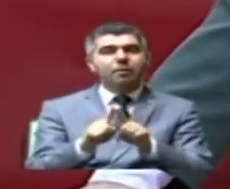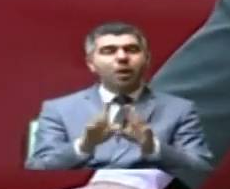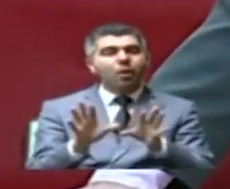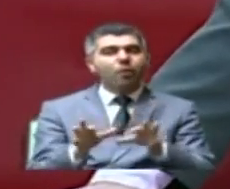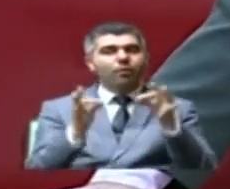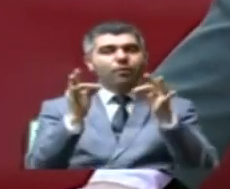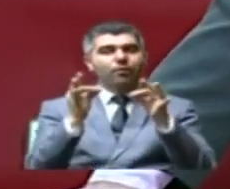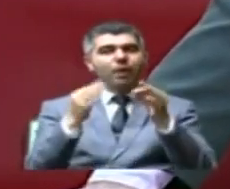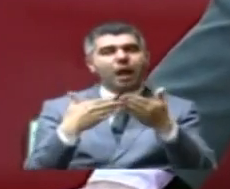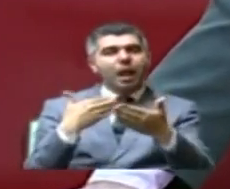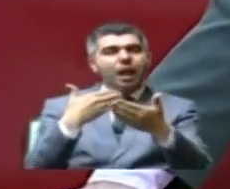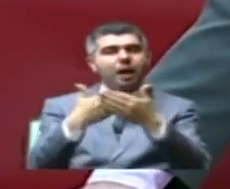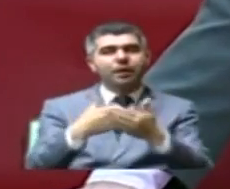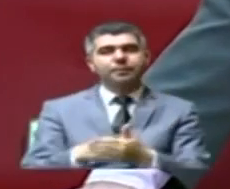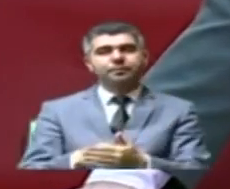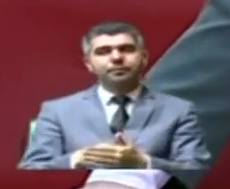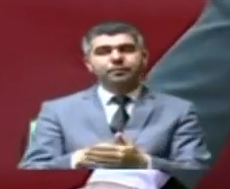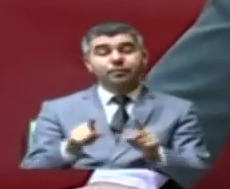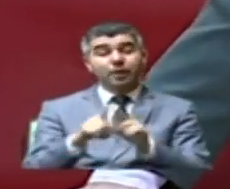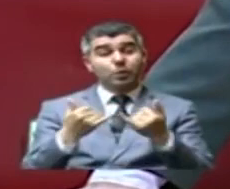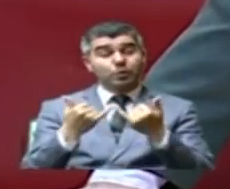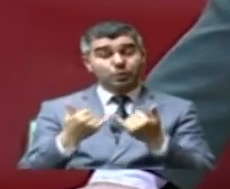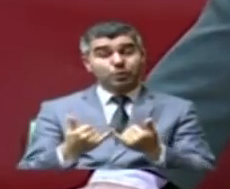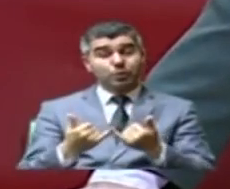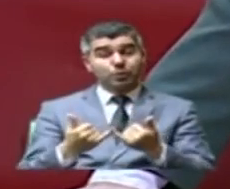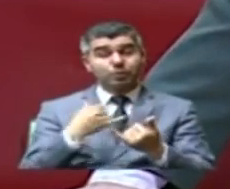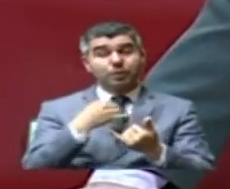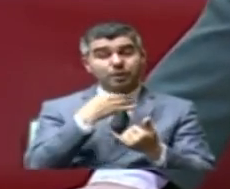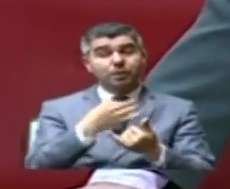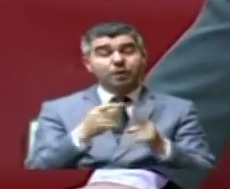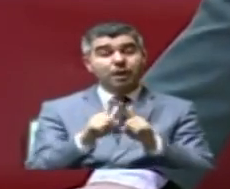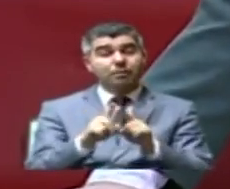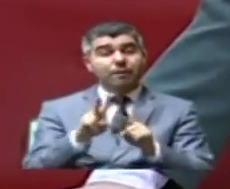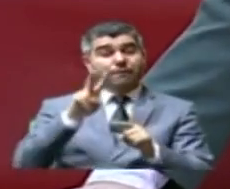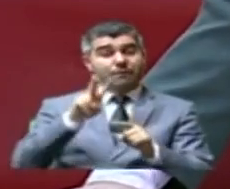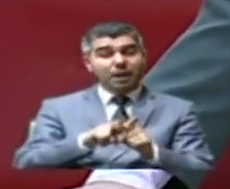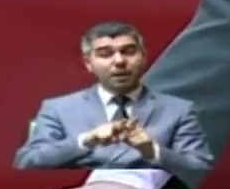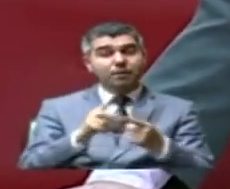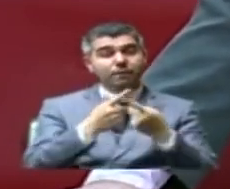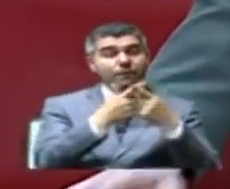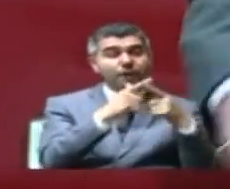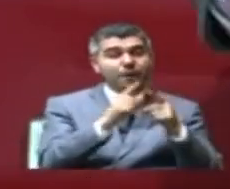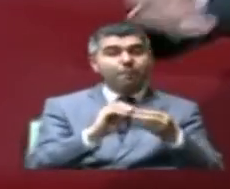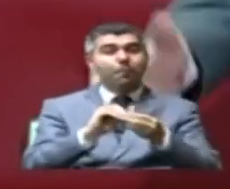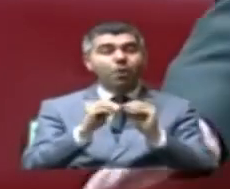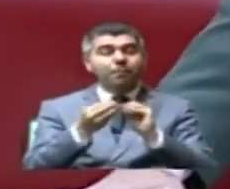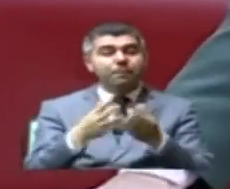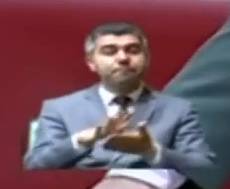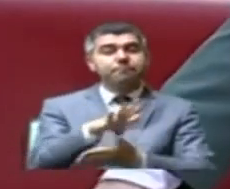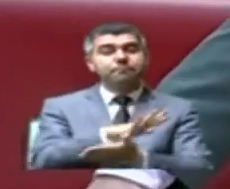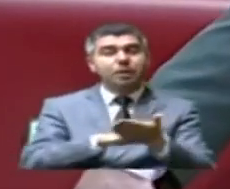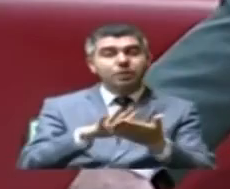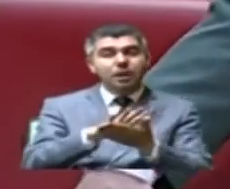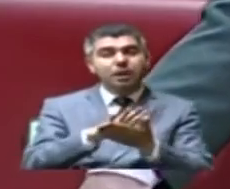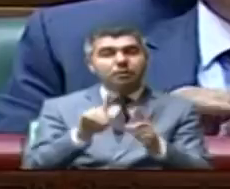للصيغه النهائيه اليوم ما هو مطلوب هو اننا بالفعل نراعي عديد من الاشكالات اللي هي مرتبطه بالتاهيل